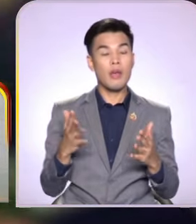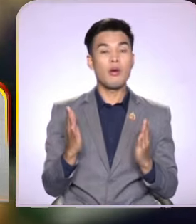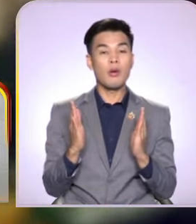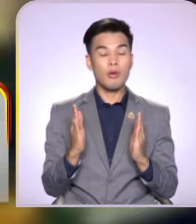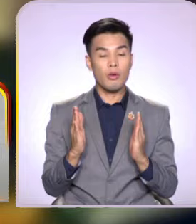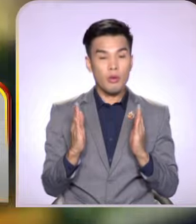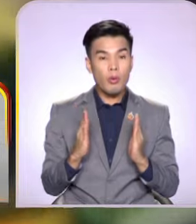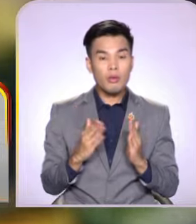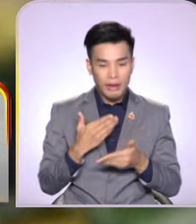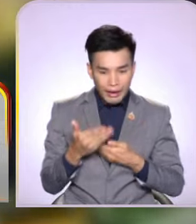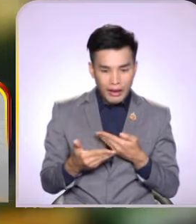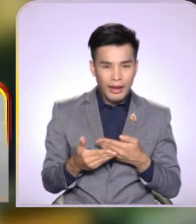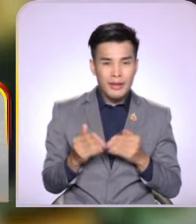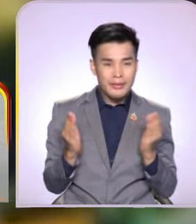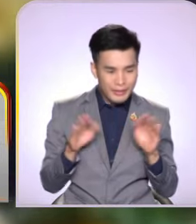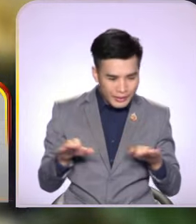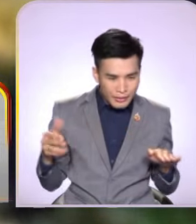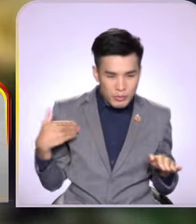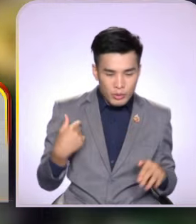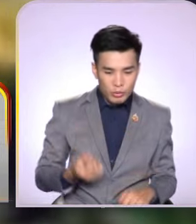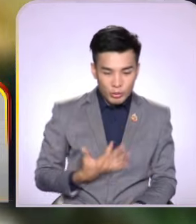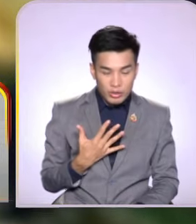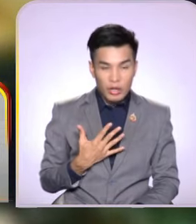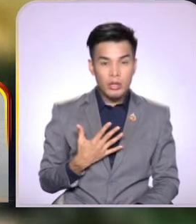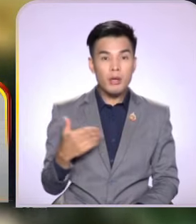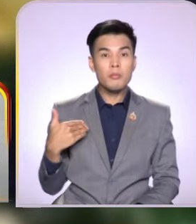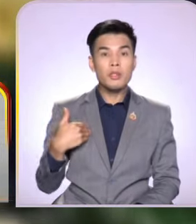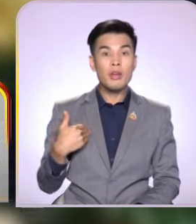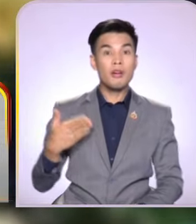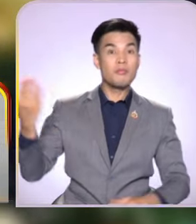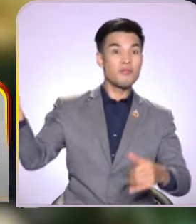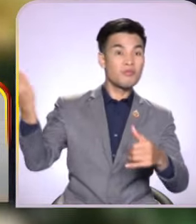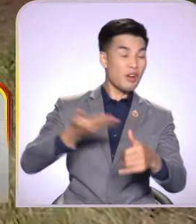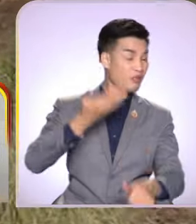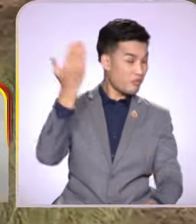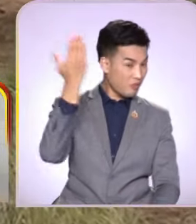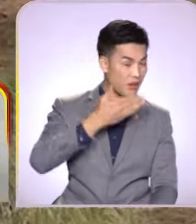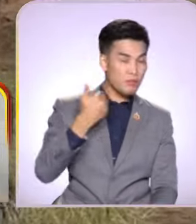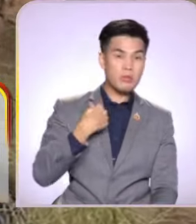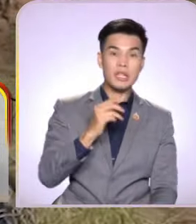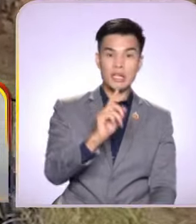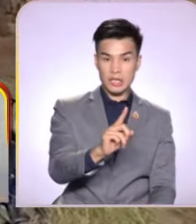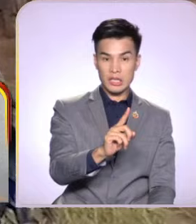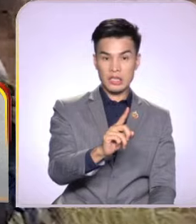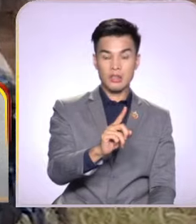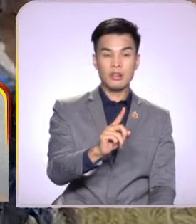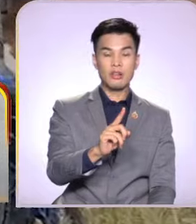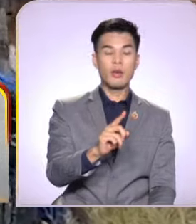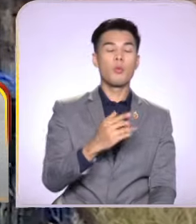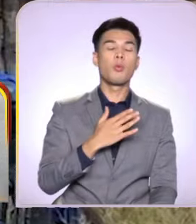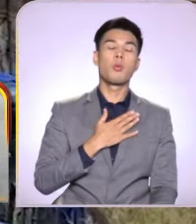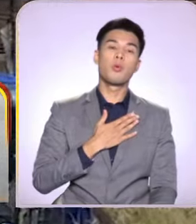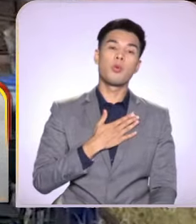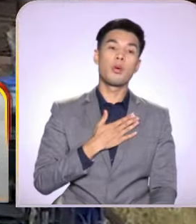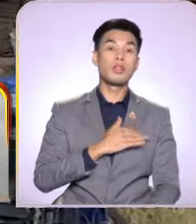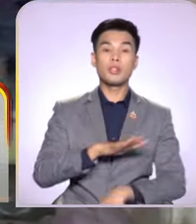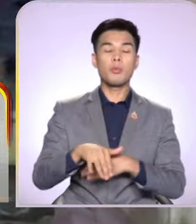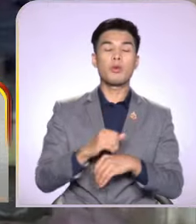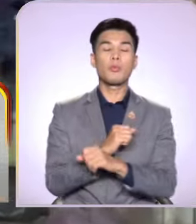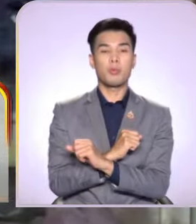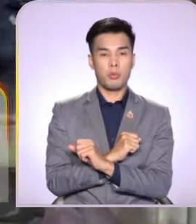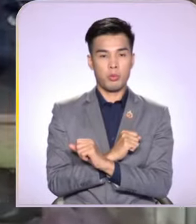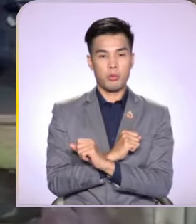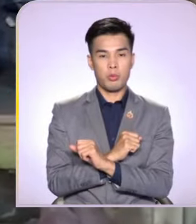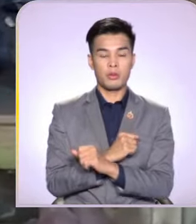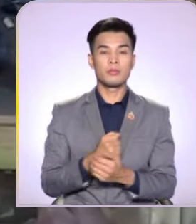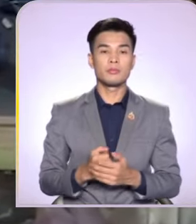ามีลูกเล็กมาด้วยก็ตกใจฝั่งวัยรุ่นถูกฟันที่ใบหน้าเจ็บสาหัสไปหนึ่งนะงานนี้ดีชาวบ้านทุกคนปลอดภั